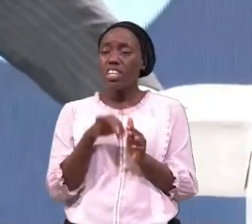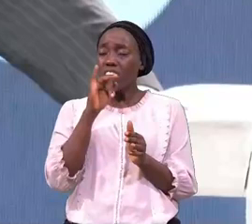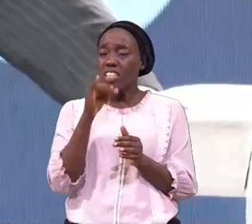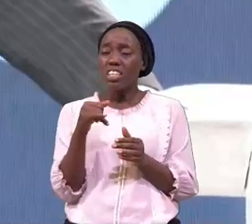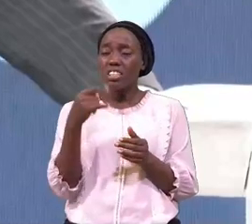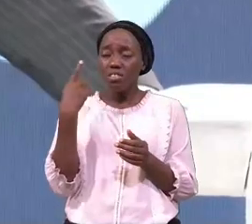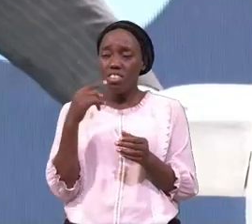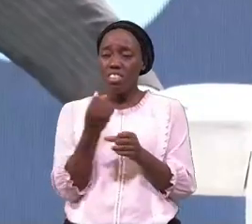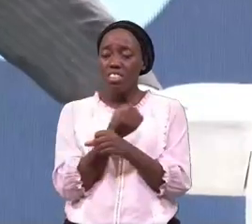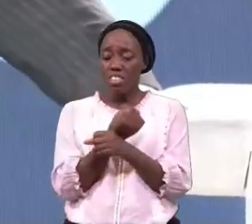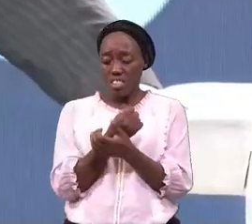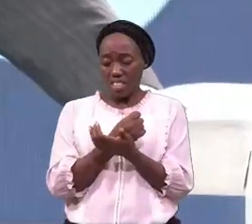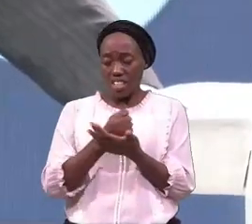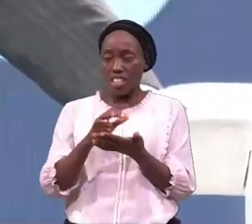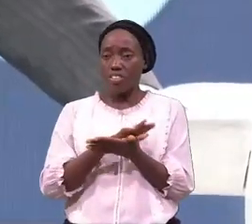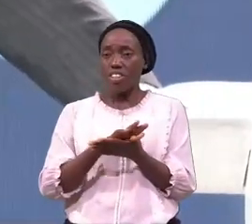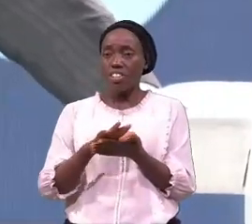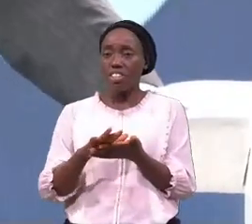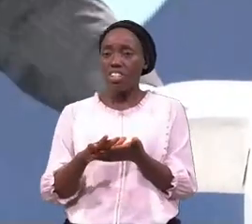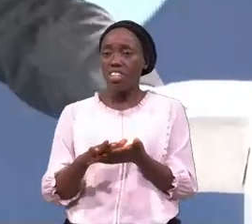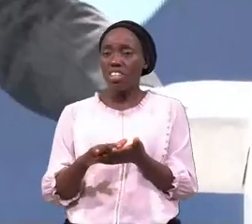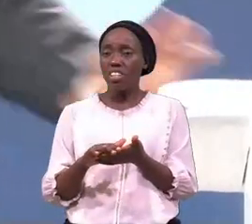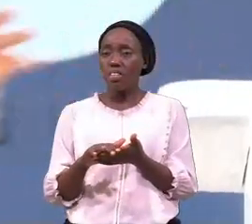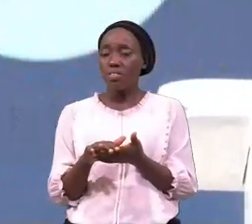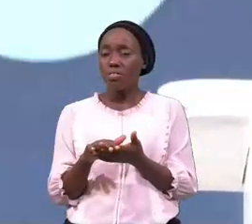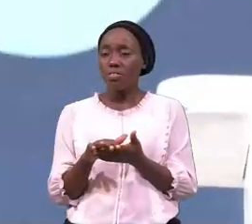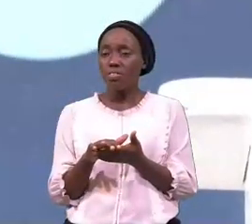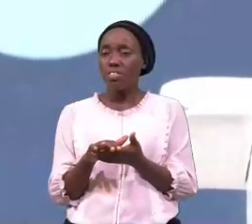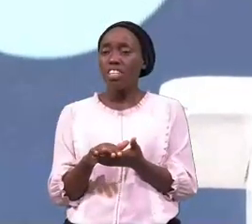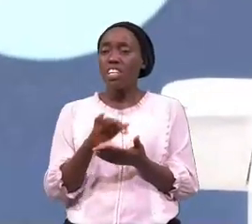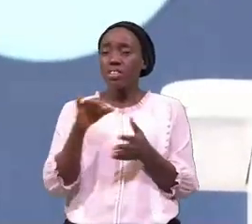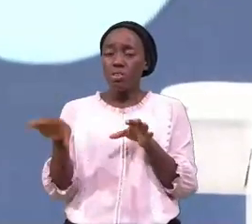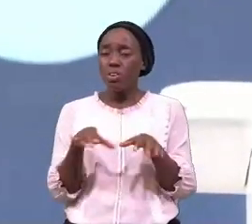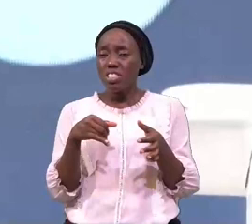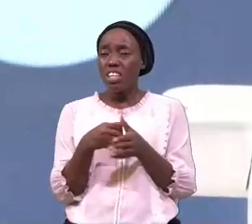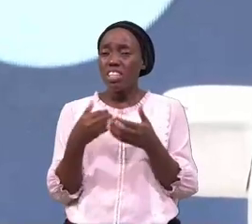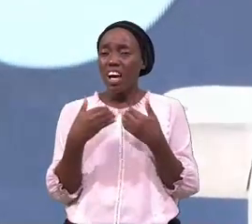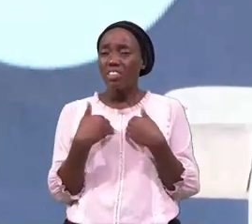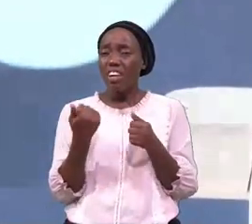que cela a la sanctification? Est-ce que cet évangile a la fermeté?